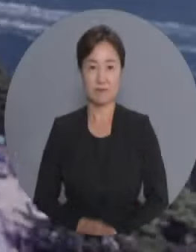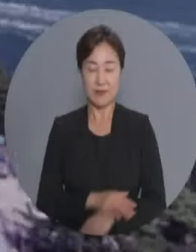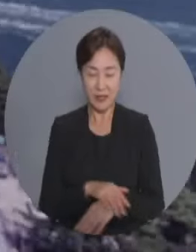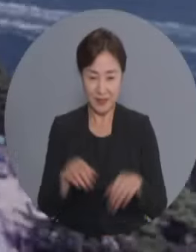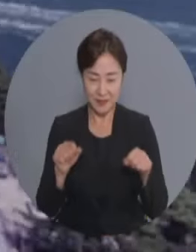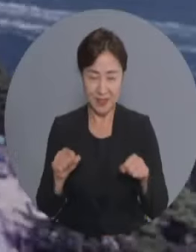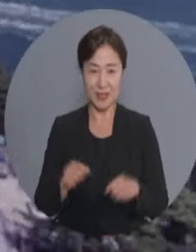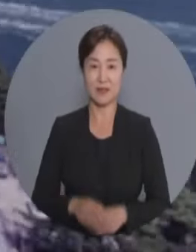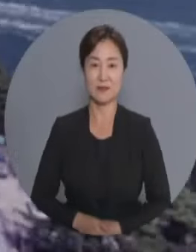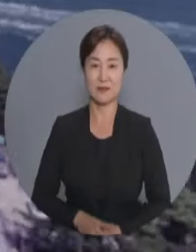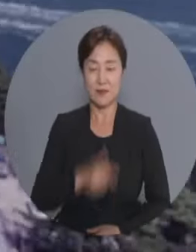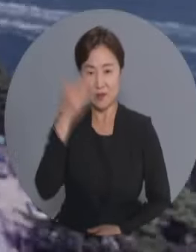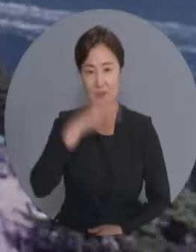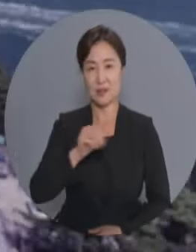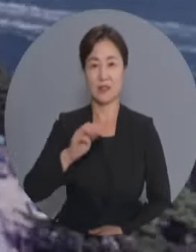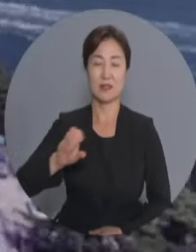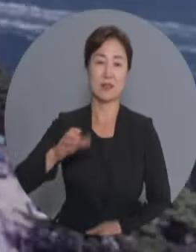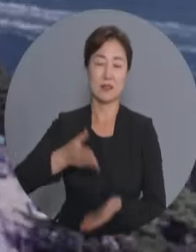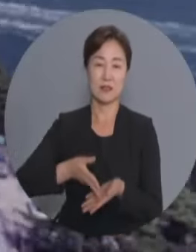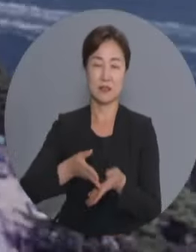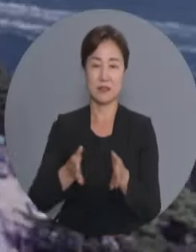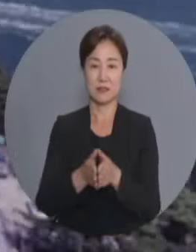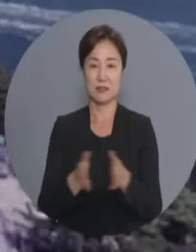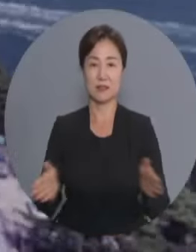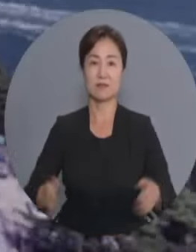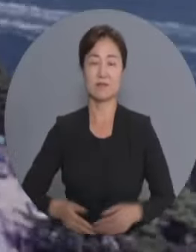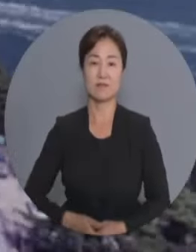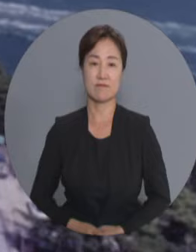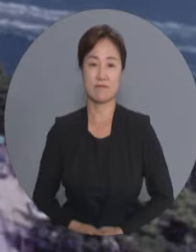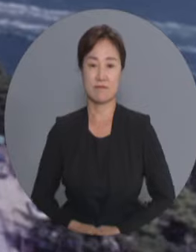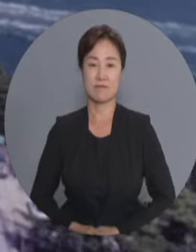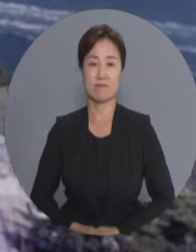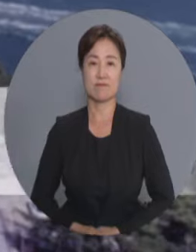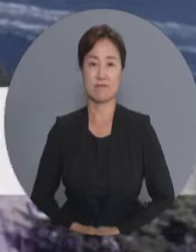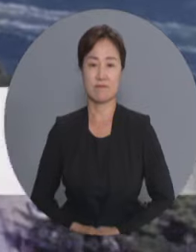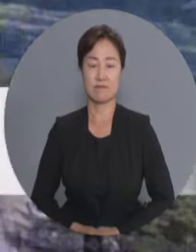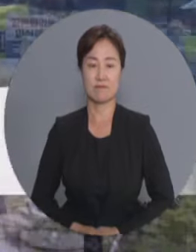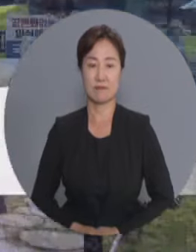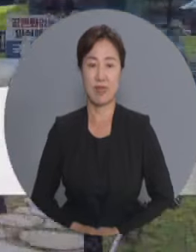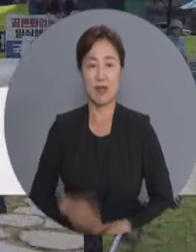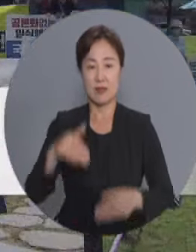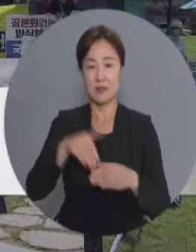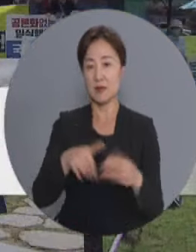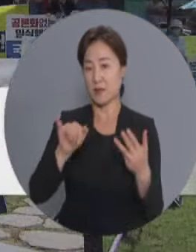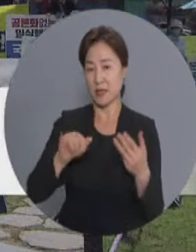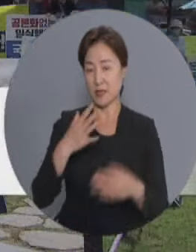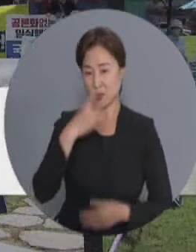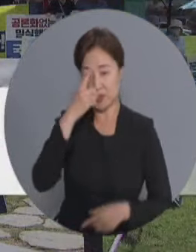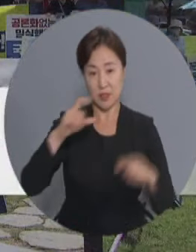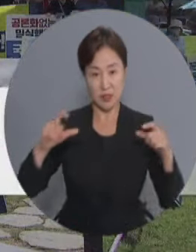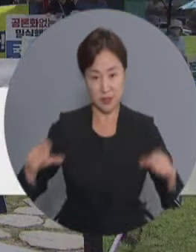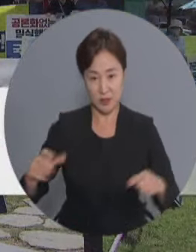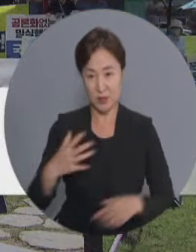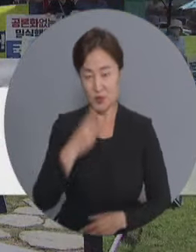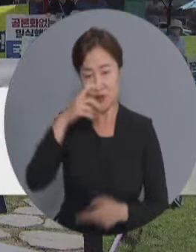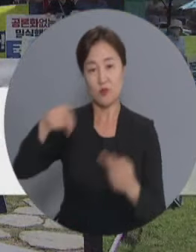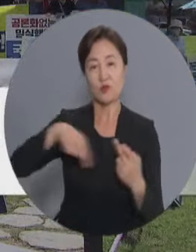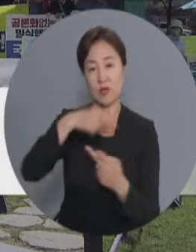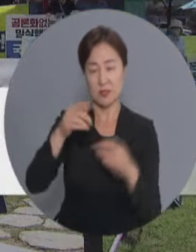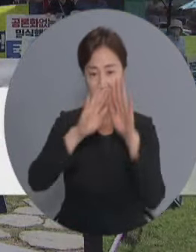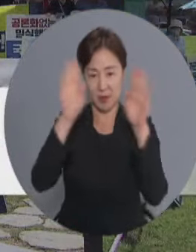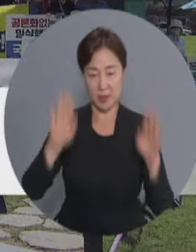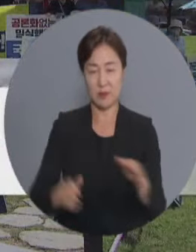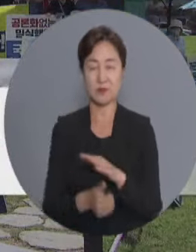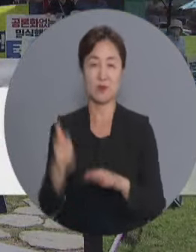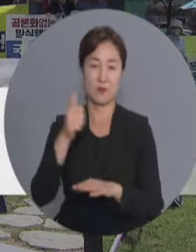여러분 안녕하십니까? 여수 MBC 뉴스데스크입니다. 민선 8기 순천시는 순천만 국제정원 박람회